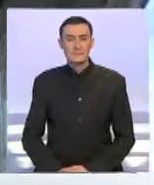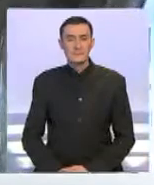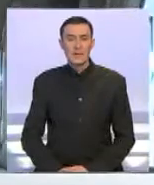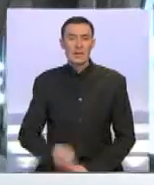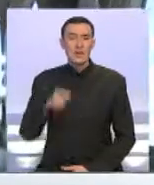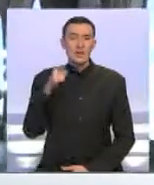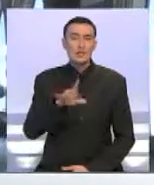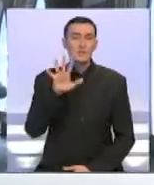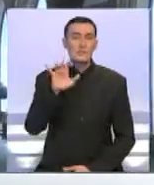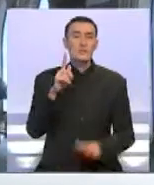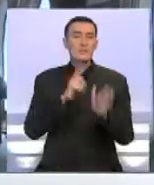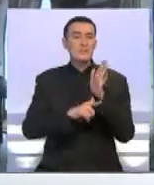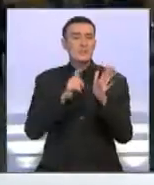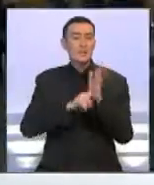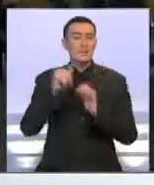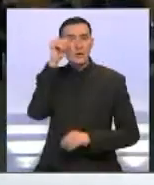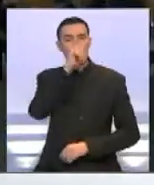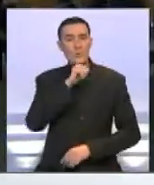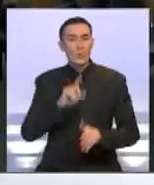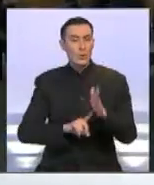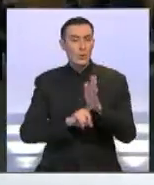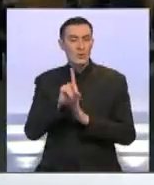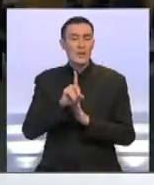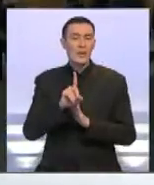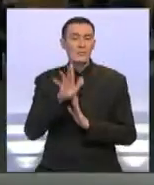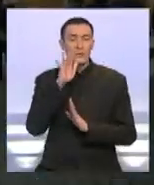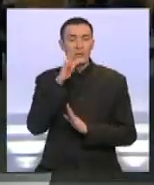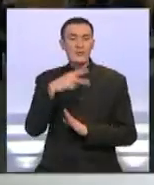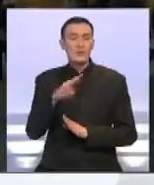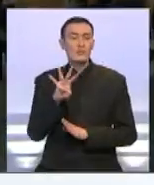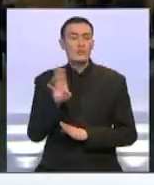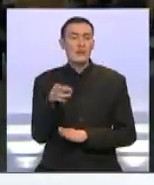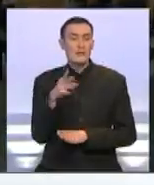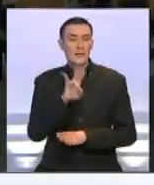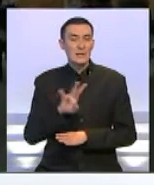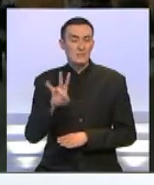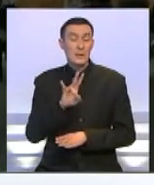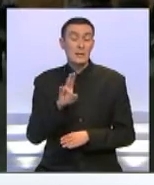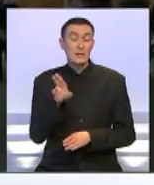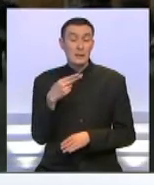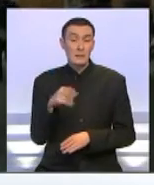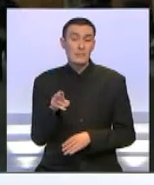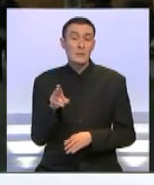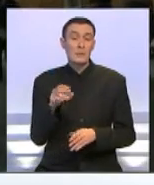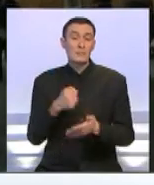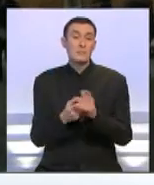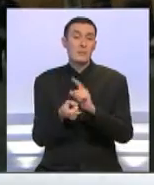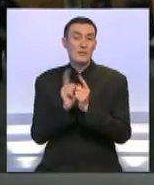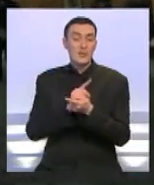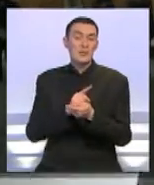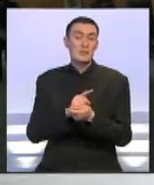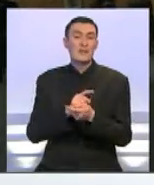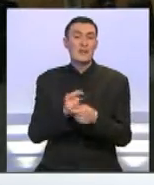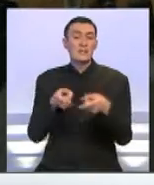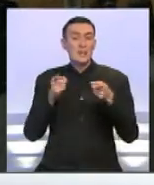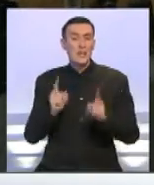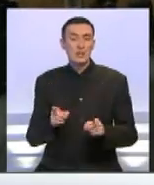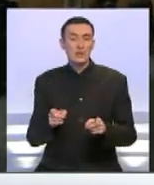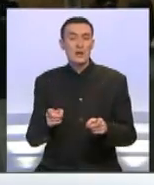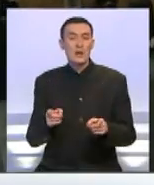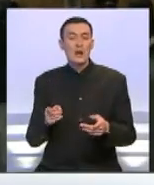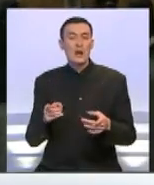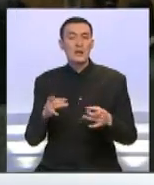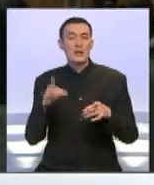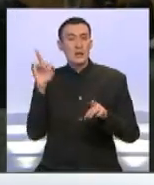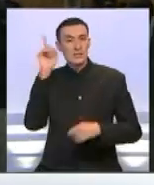С 1570 года, в период с 24 ноября по 31 декабря, Страсбург превращается в настоящую